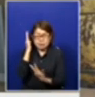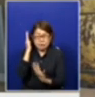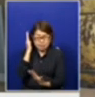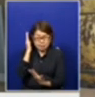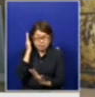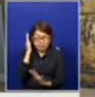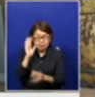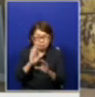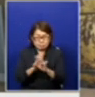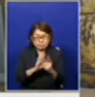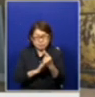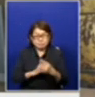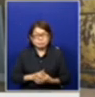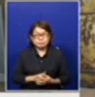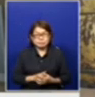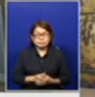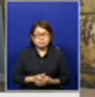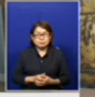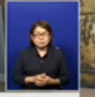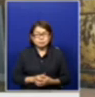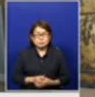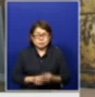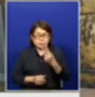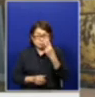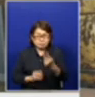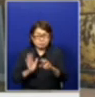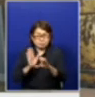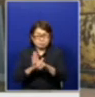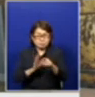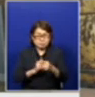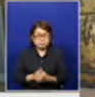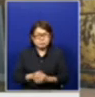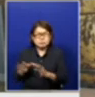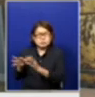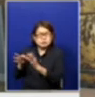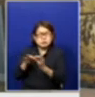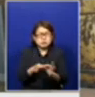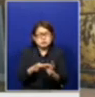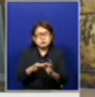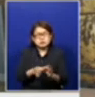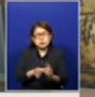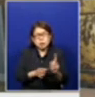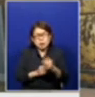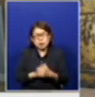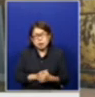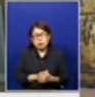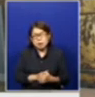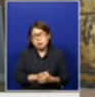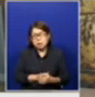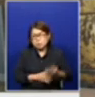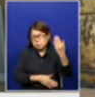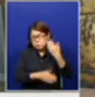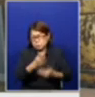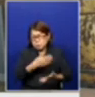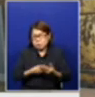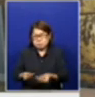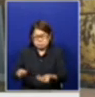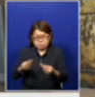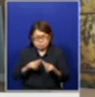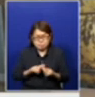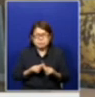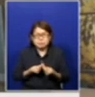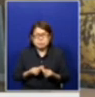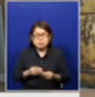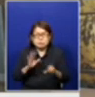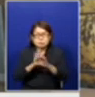ตรงนี้คือมรดกตกทอดที่บรรพบุรุษได้ให้เราไว้ขอสไลด์ต่อไปครับเส้นท